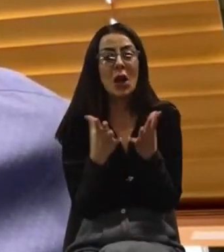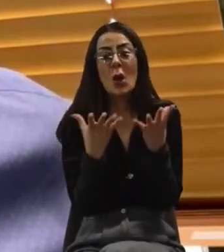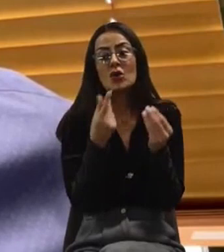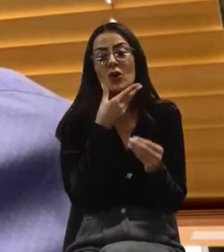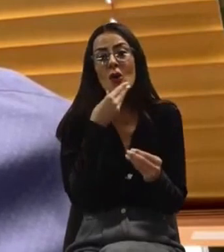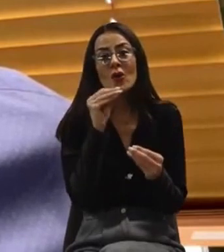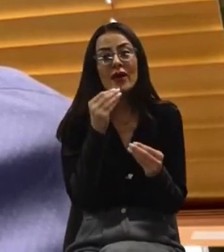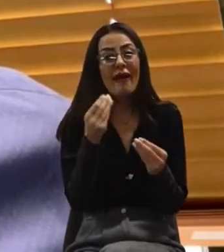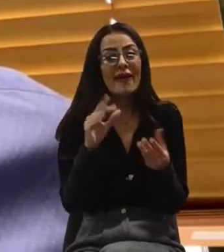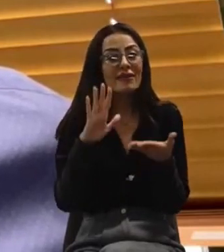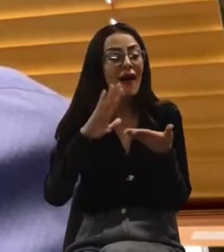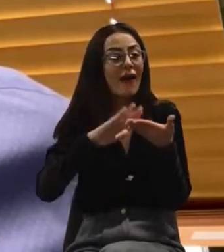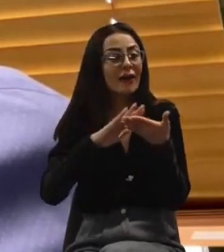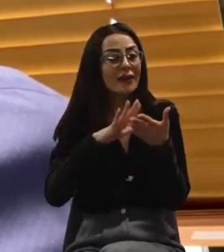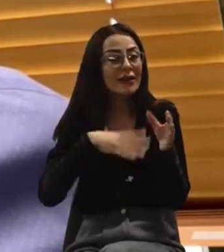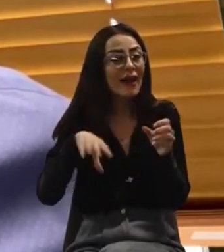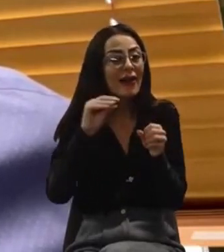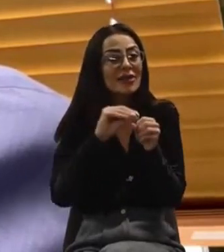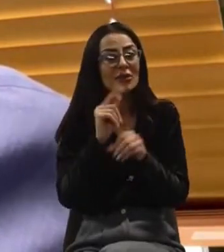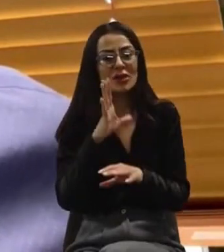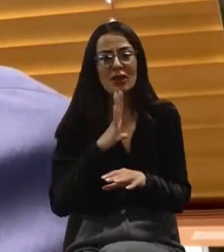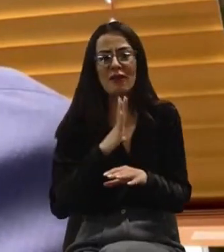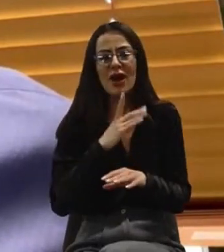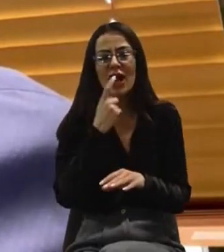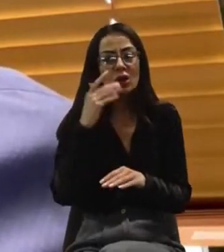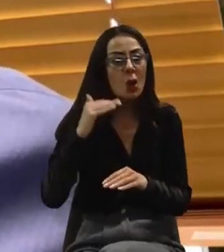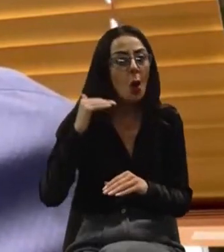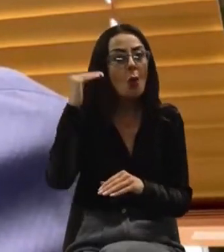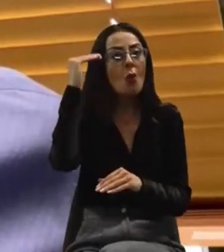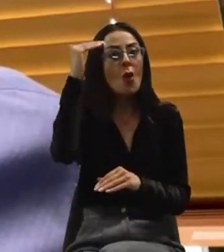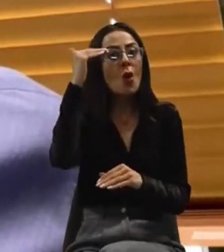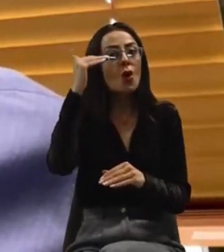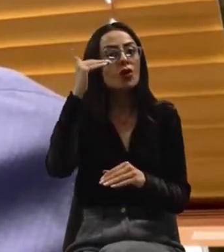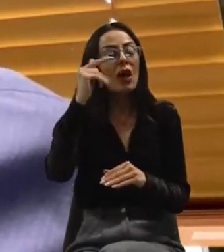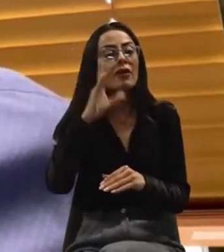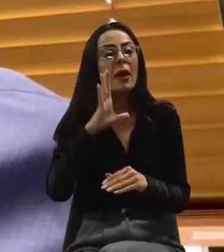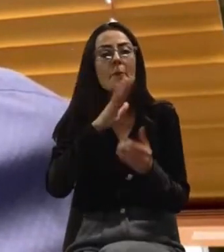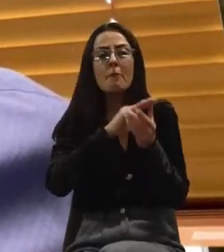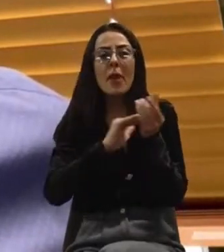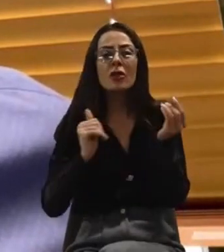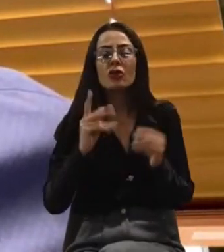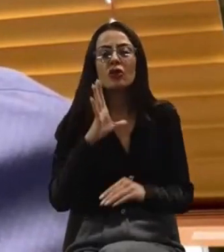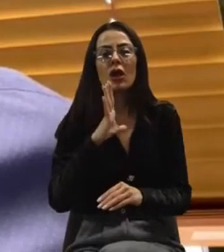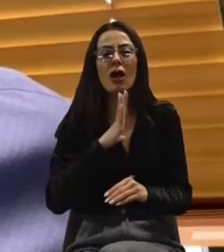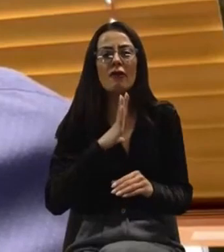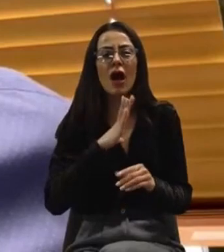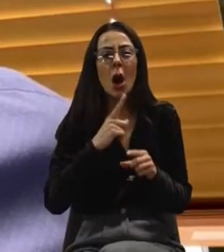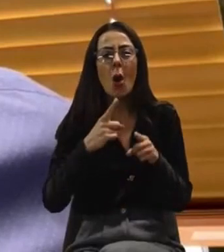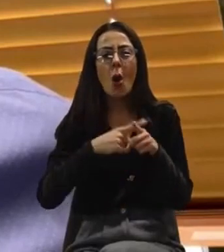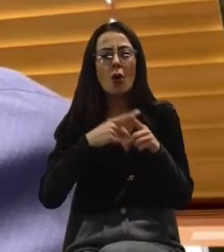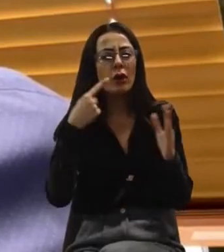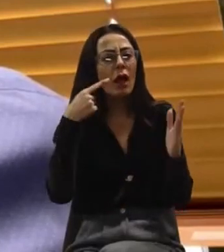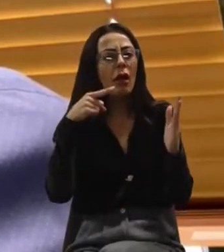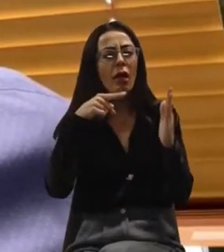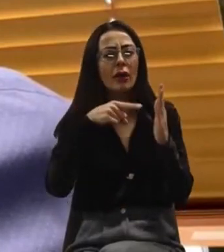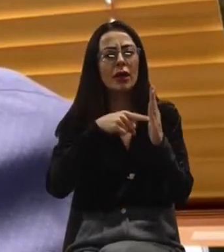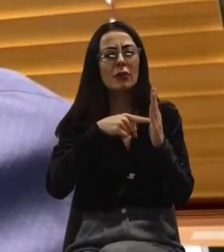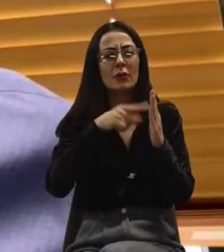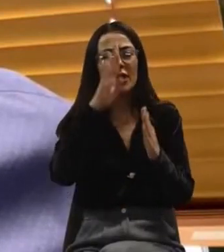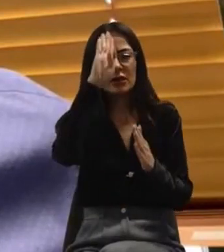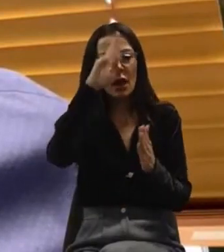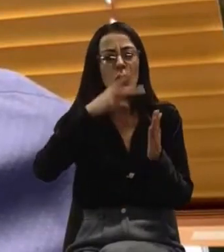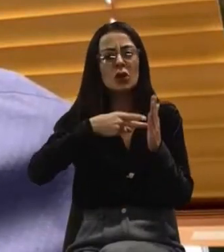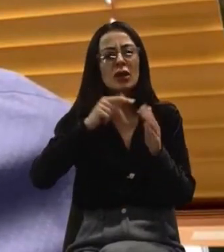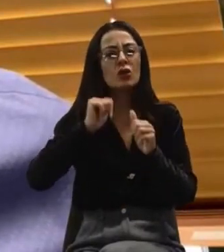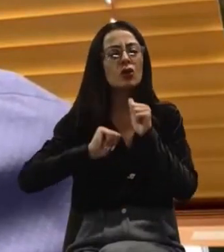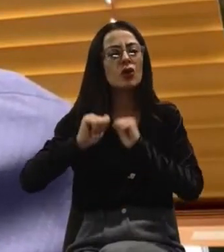arkadaşlarımızla Bak şimdi de çok büyüklerimiz de var Hep beraber tek ortak hedefimiz de üniversiteye ve dediğim gibi